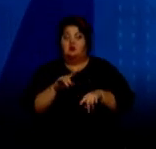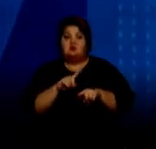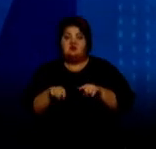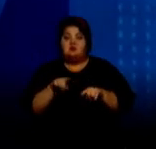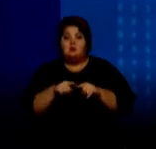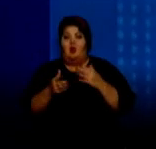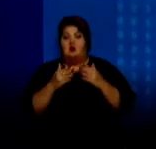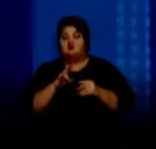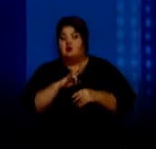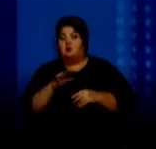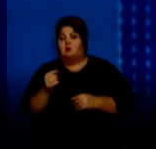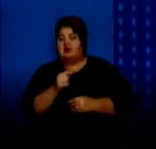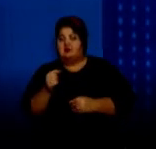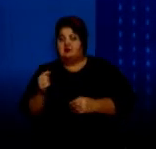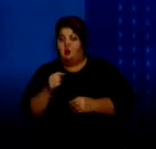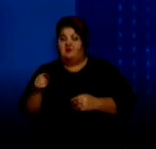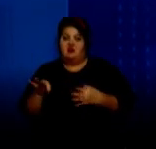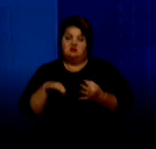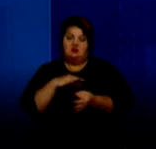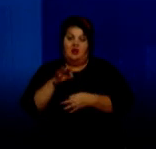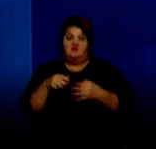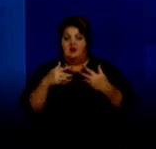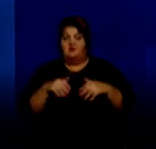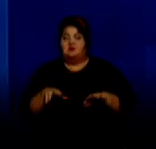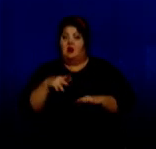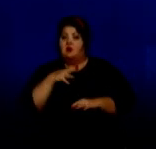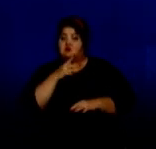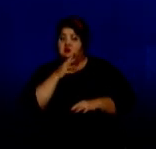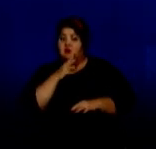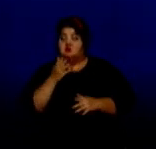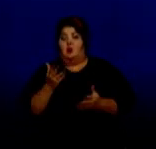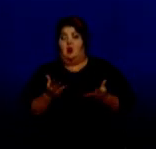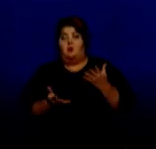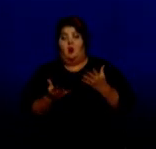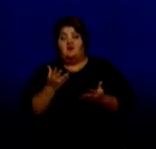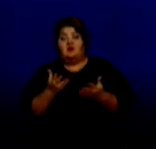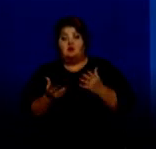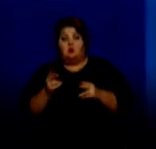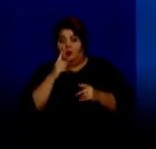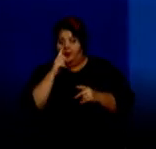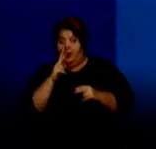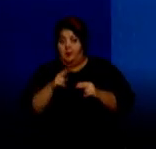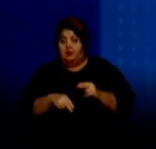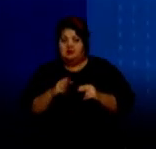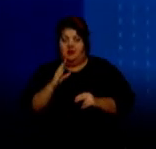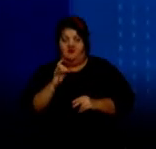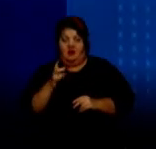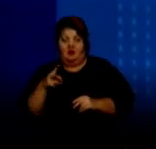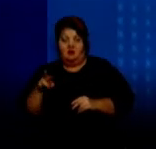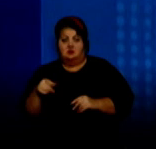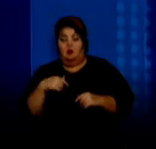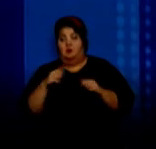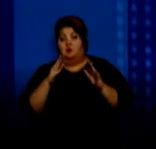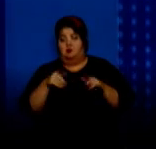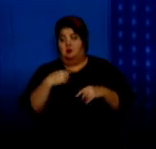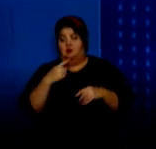буде зауважень, якщо не буде зайвих втрат часу, то ймовірно, що наприкінці вересня ми можемо говорити